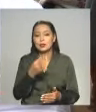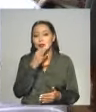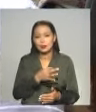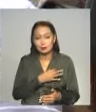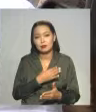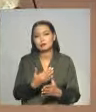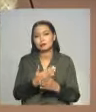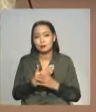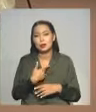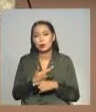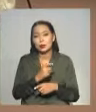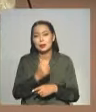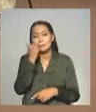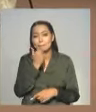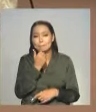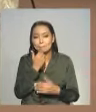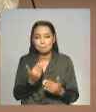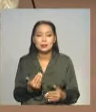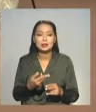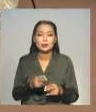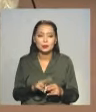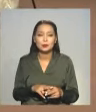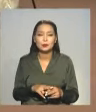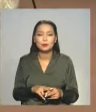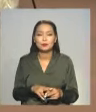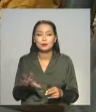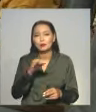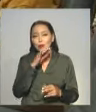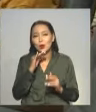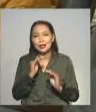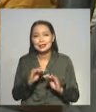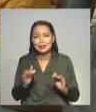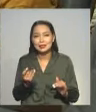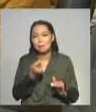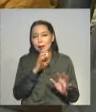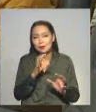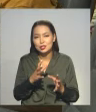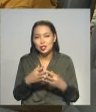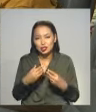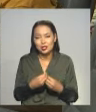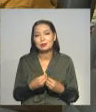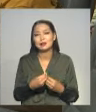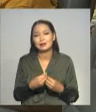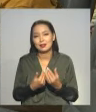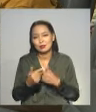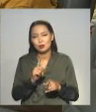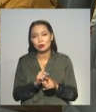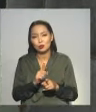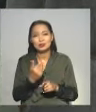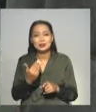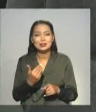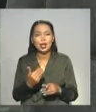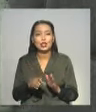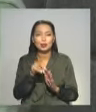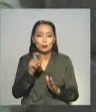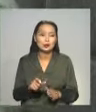очень благодарна. Помощь от народных избранников получат дети из многодетных и малообеспеченных семей. Также к акции подключились депутаты городского